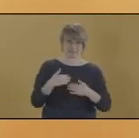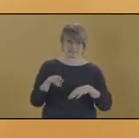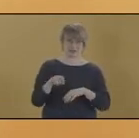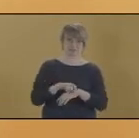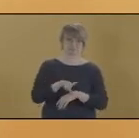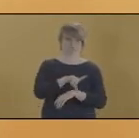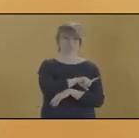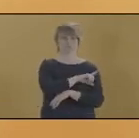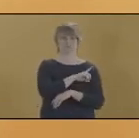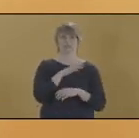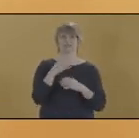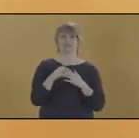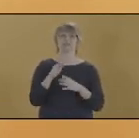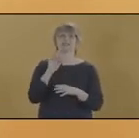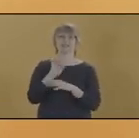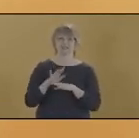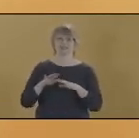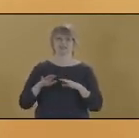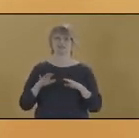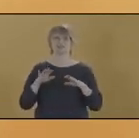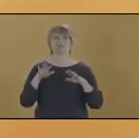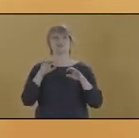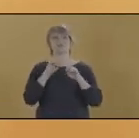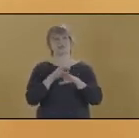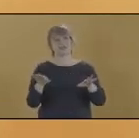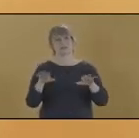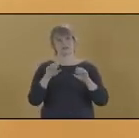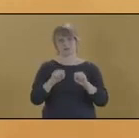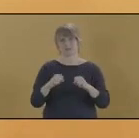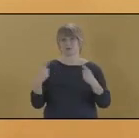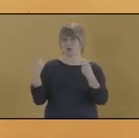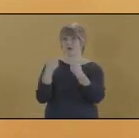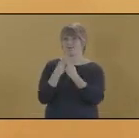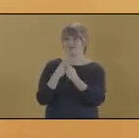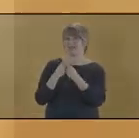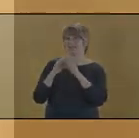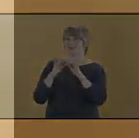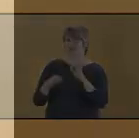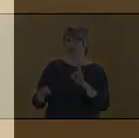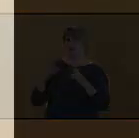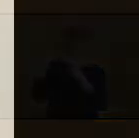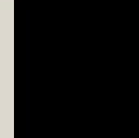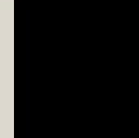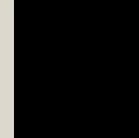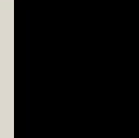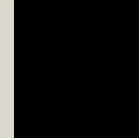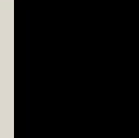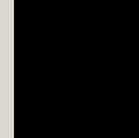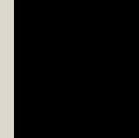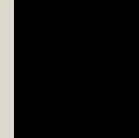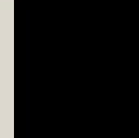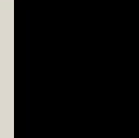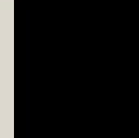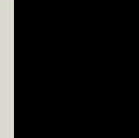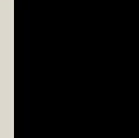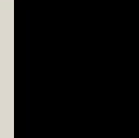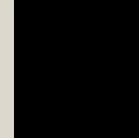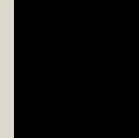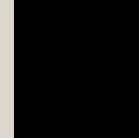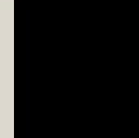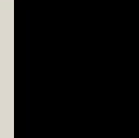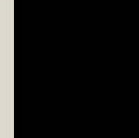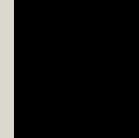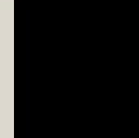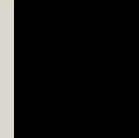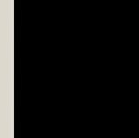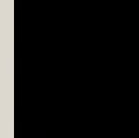Wenn wir kritische Medienkompetenz stärken, ihre Konfliktfähigkeit, die Reflexionsfähigkeit, Handlungsoptionen aufzeigen, das ist einfach auch ein ganz